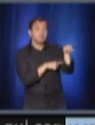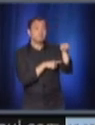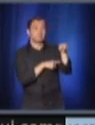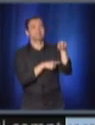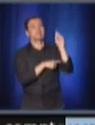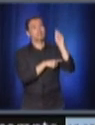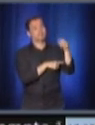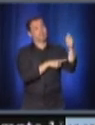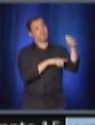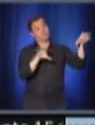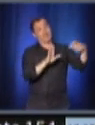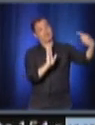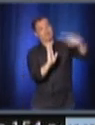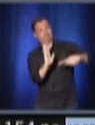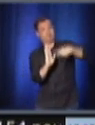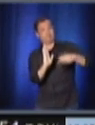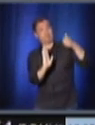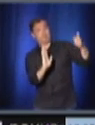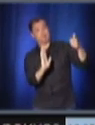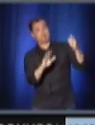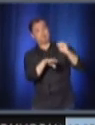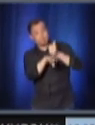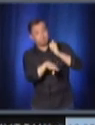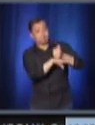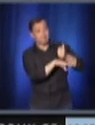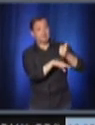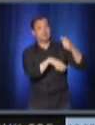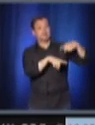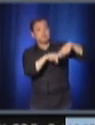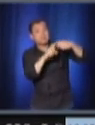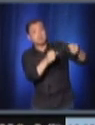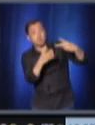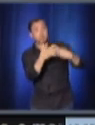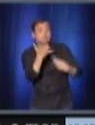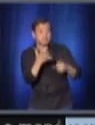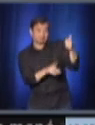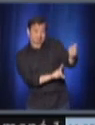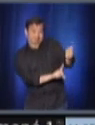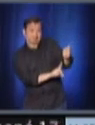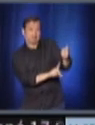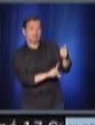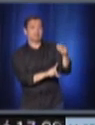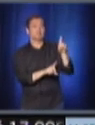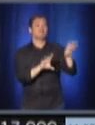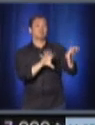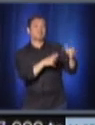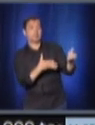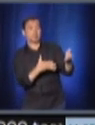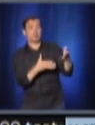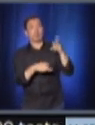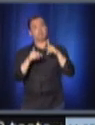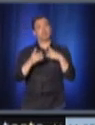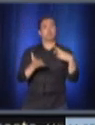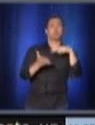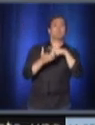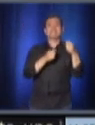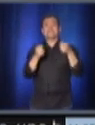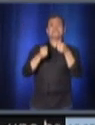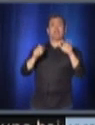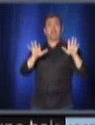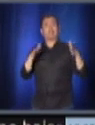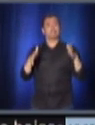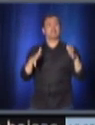faut, parce que c'est pas toujours une question de mauvaise volonté, mais quand les gens sont debout, puis etc., c'est pas facile. Alors,